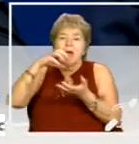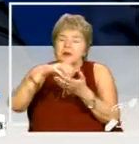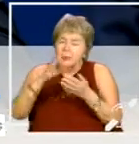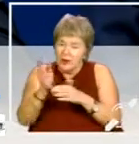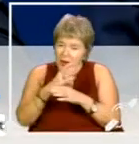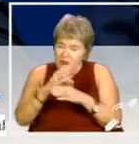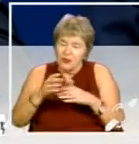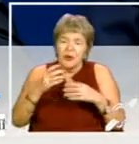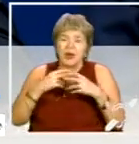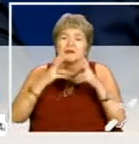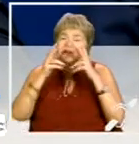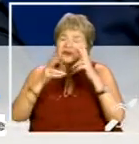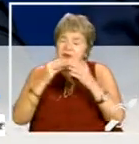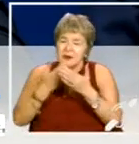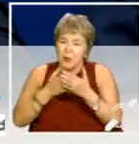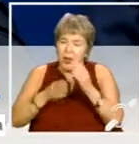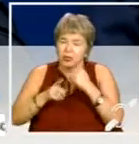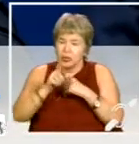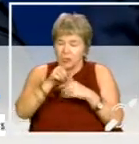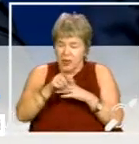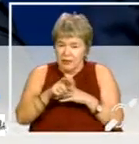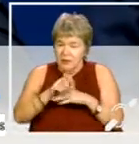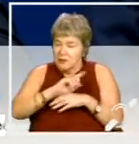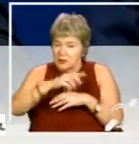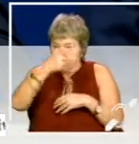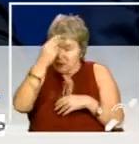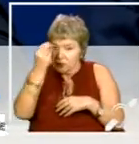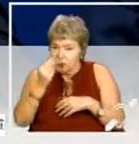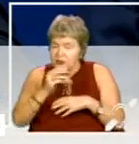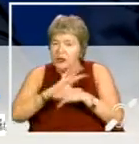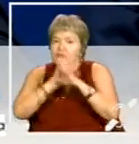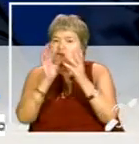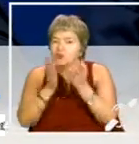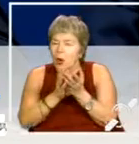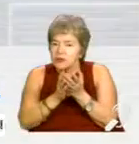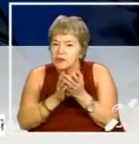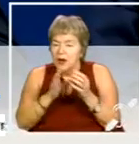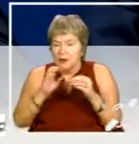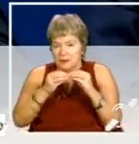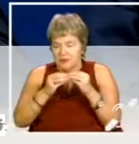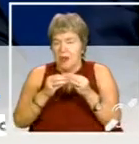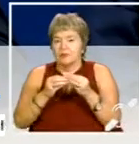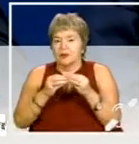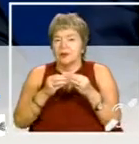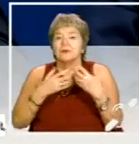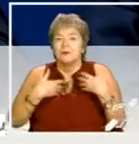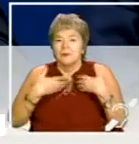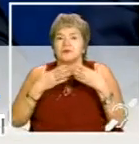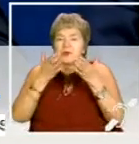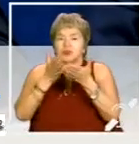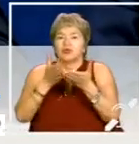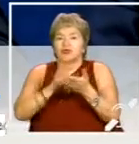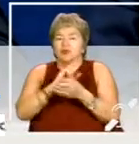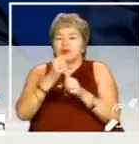dar în același timp să nu uite că fiecare între ei și toți laolaltă reprezintă România prin tot ceea ce fac acolo unde merg